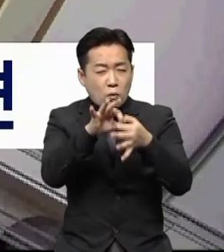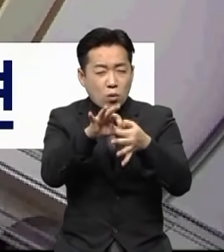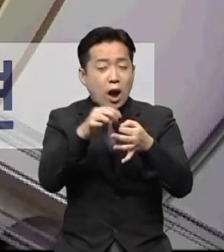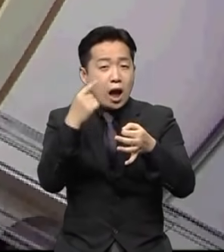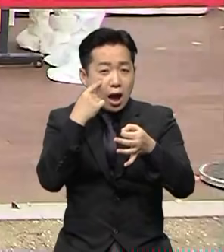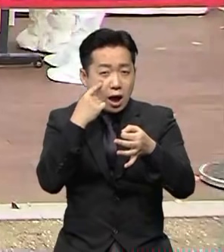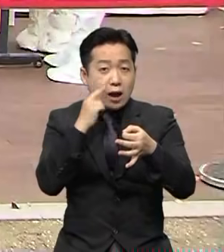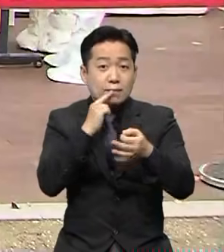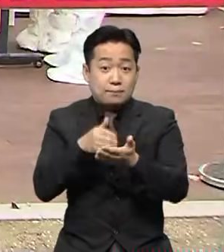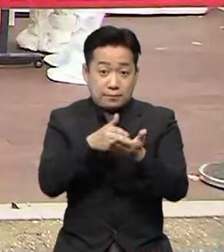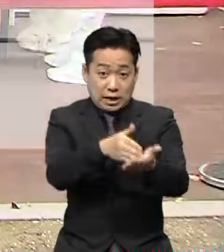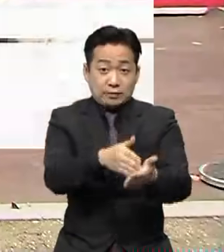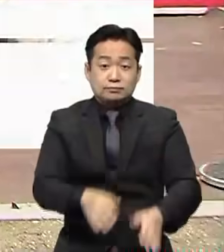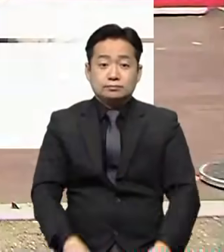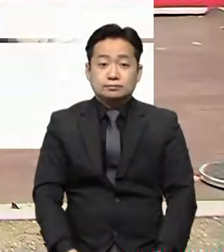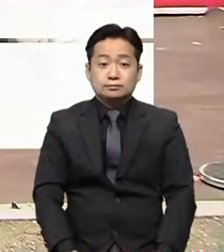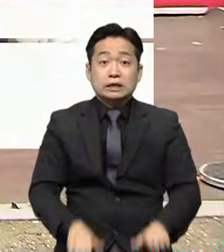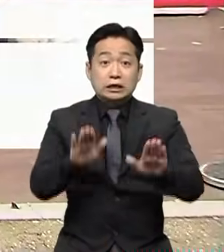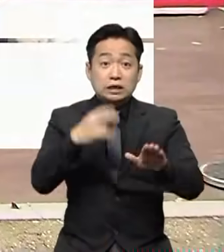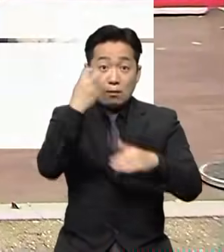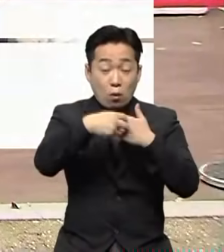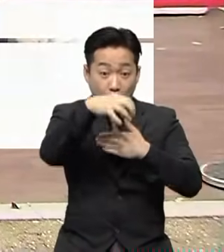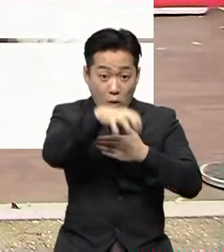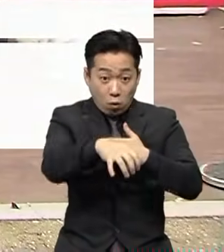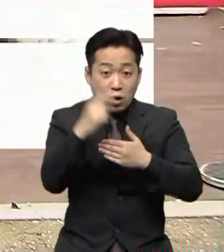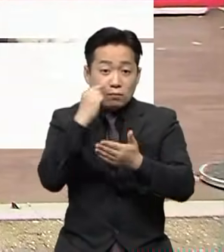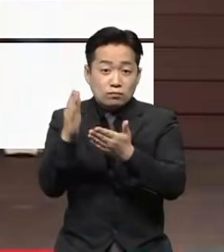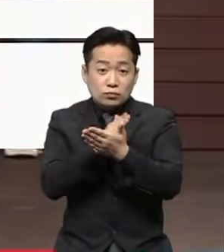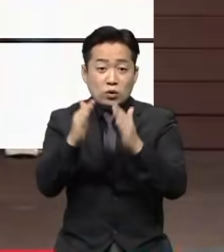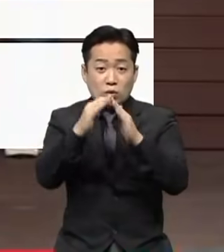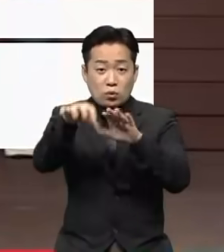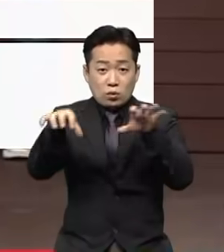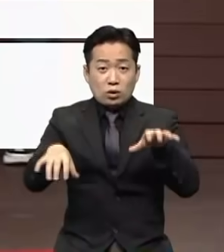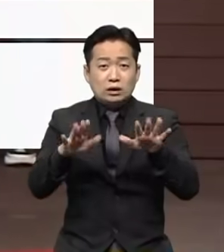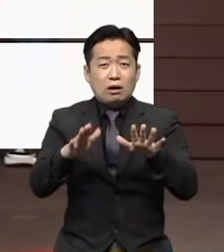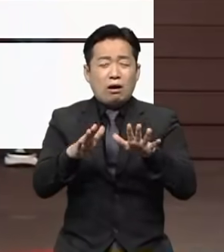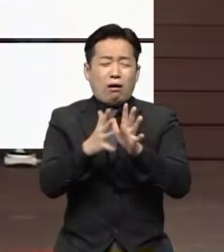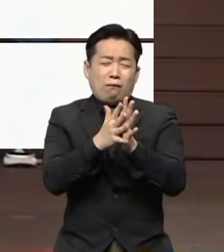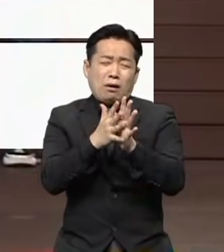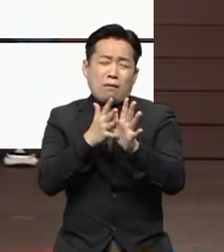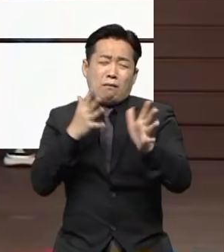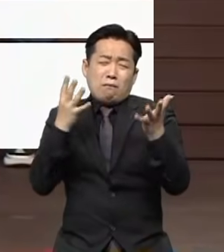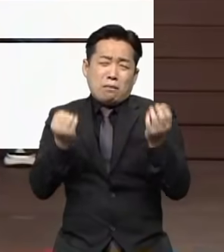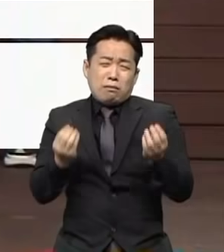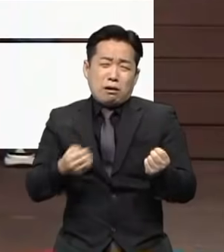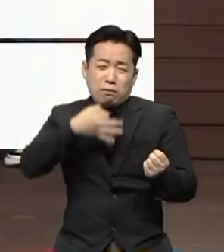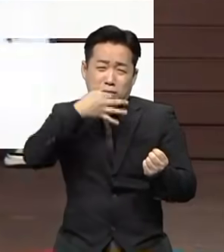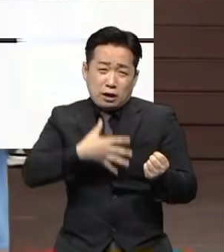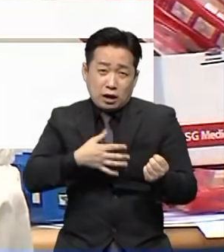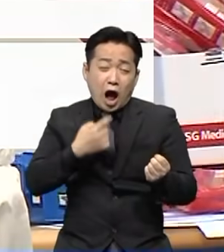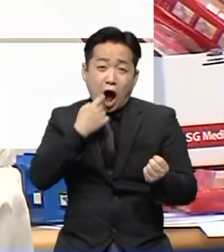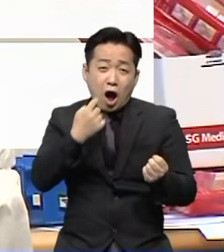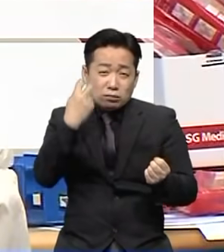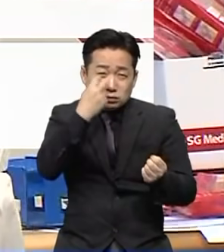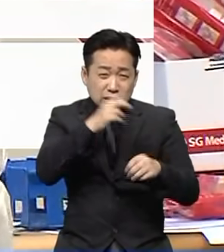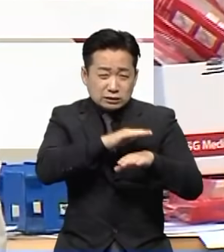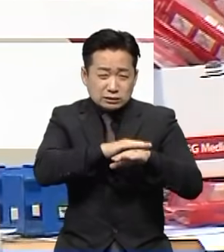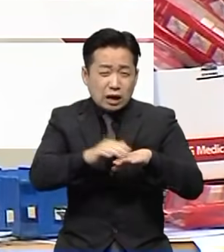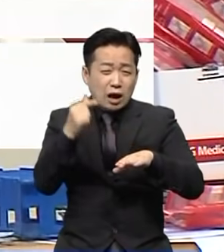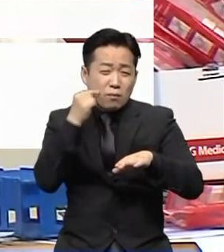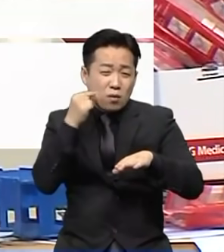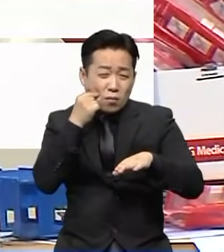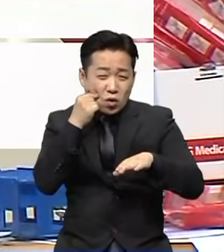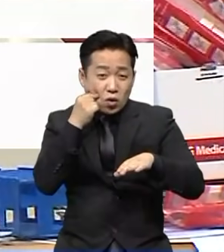있습니다. 지금 보건소하고 선별진료소는 너무 과부하가 걸려가지고 막 검사도 제대로 받을 수